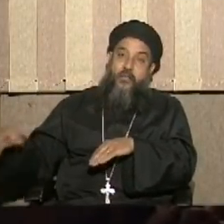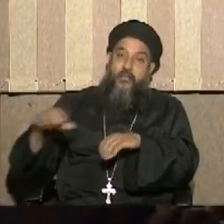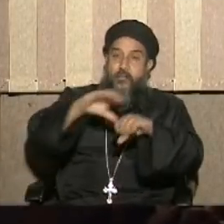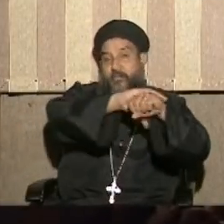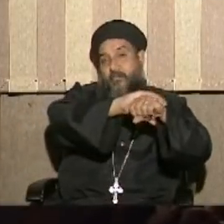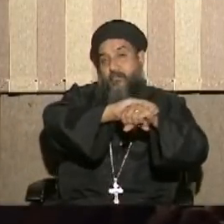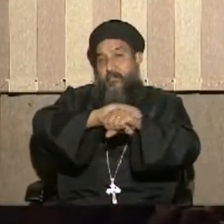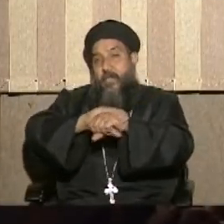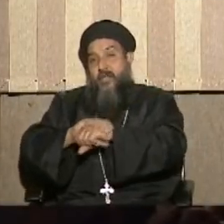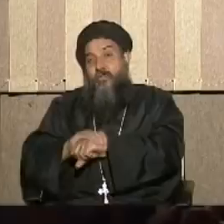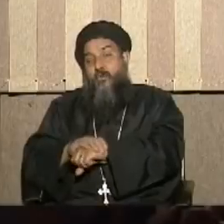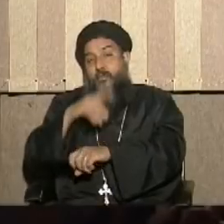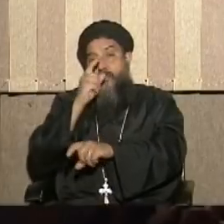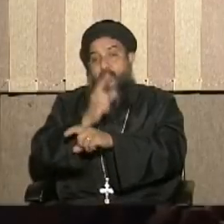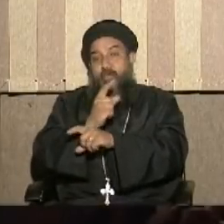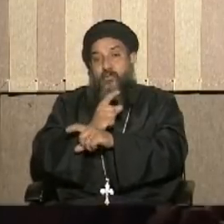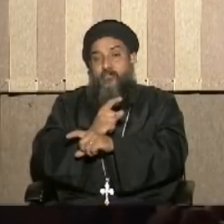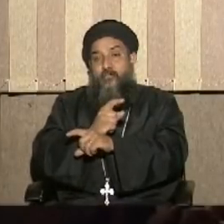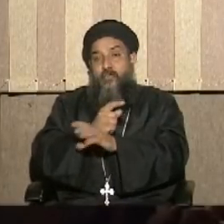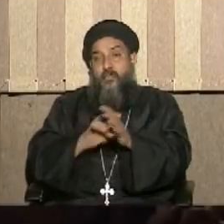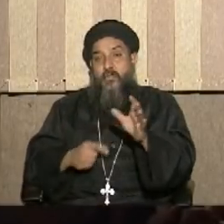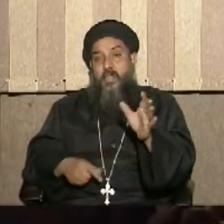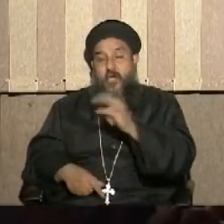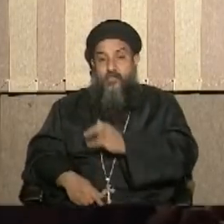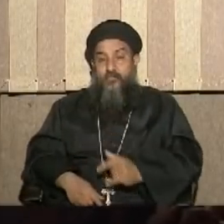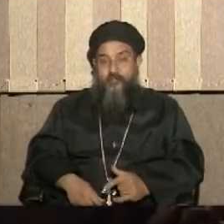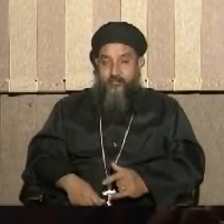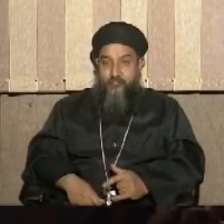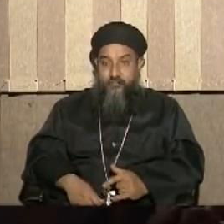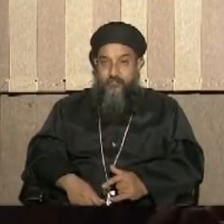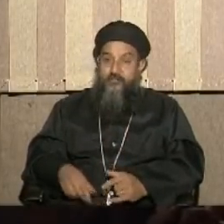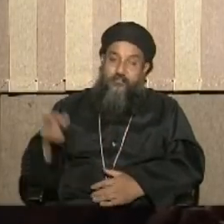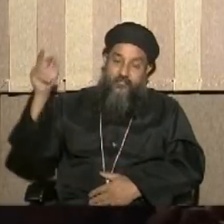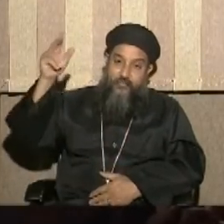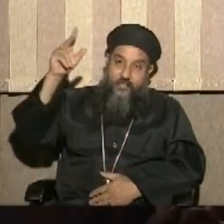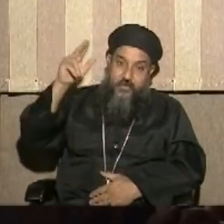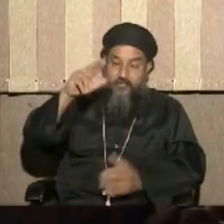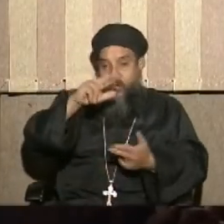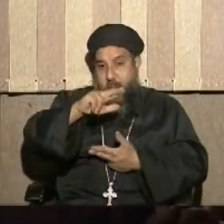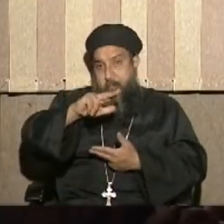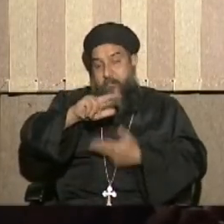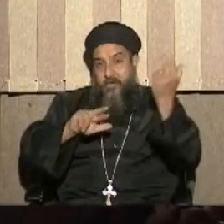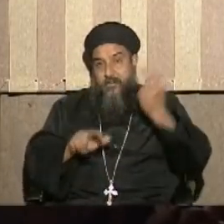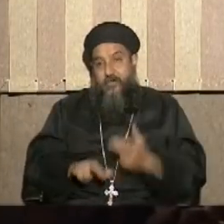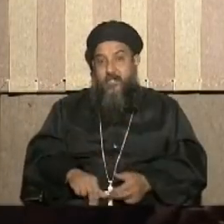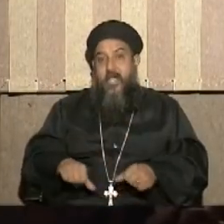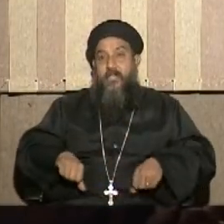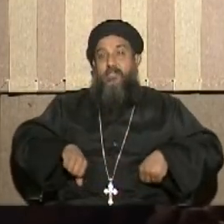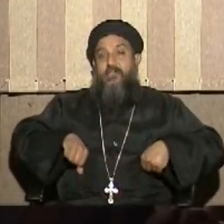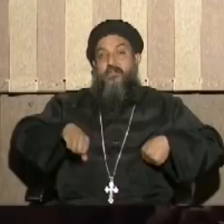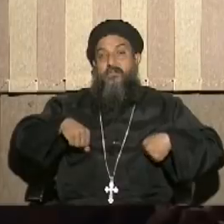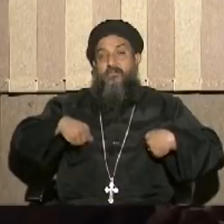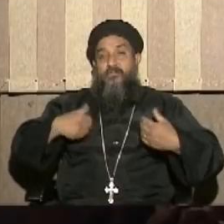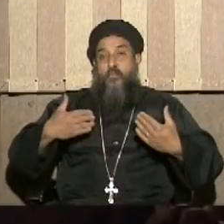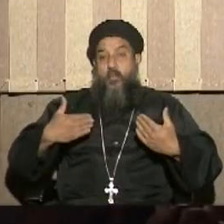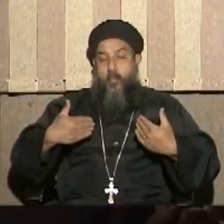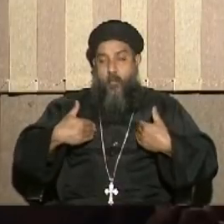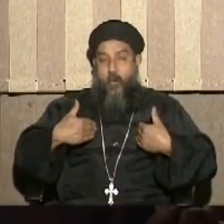رسل ياخدوهم قول لهم ينزلوا لمصر ويعيشوا